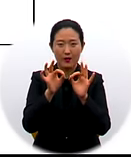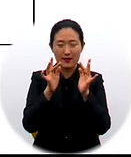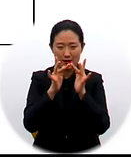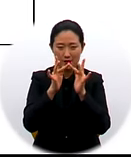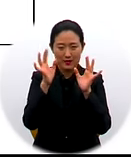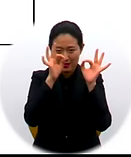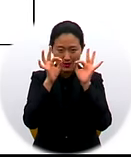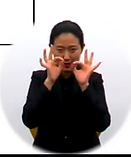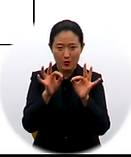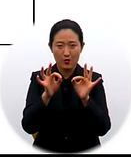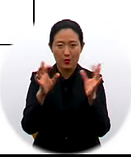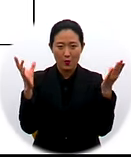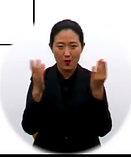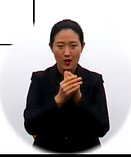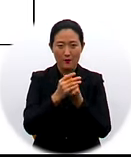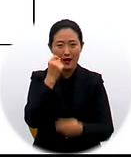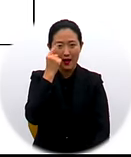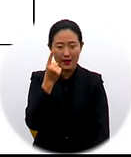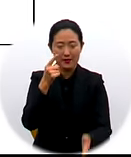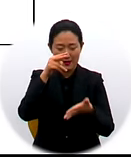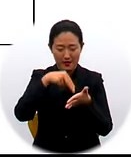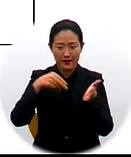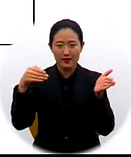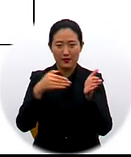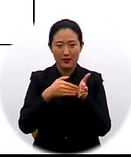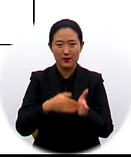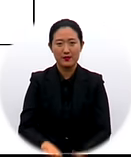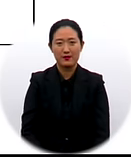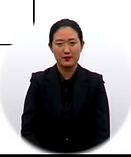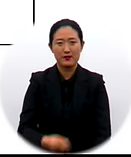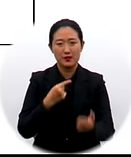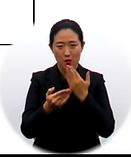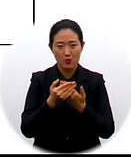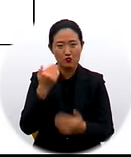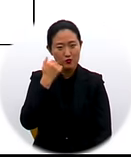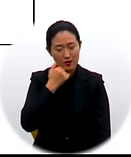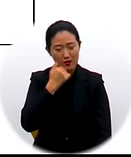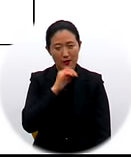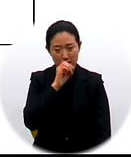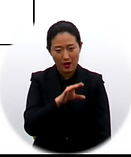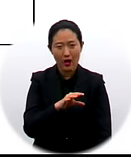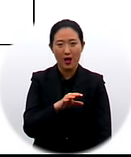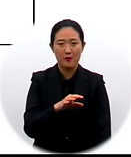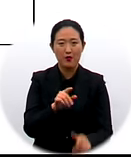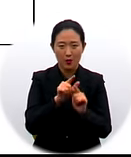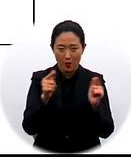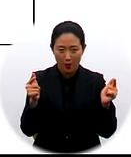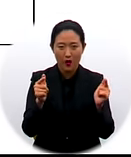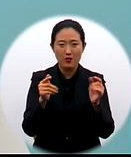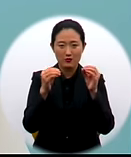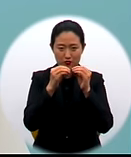나오는 경험은 인터넷으로 찾아봐가면서 책을 완독을 했습니다. 한 달에 걸쳐서. 사실은 이 경험을 누군가에게 이야기하면